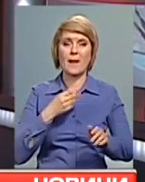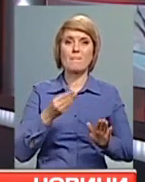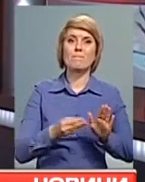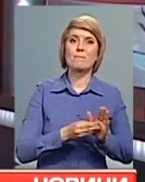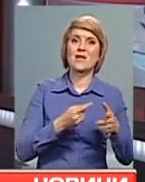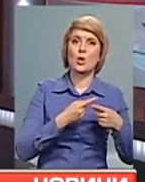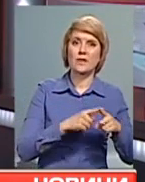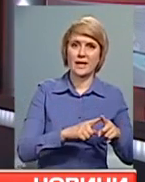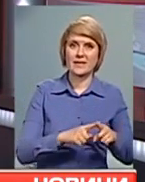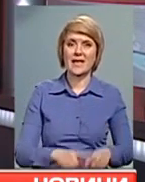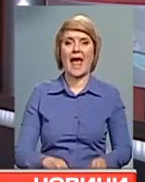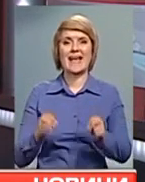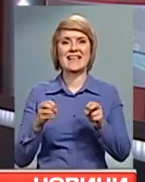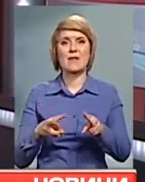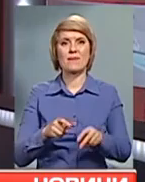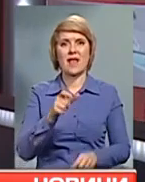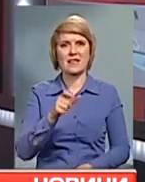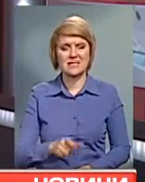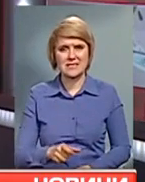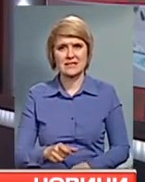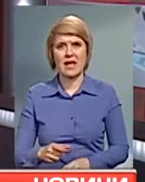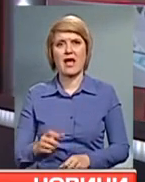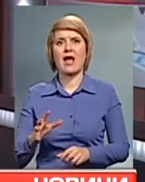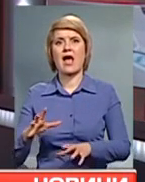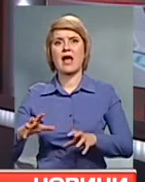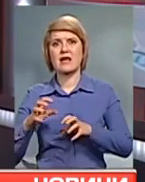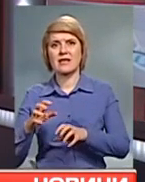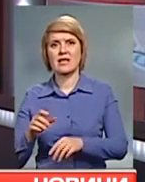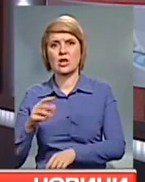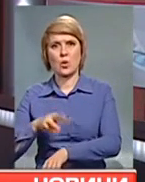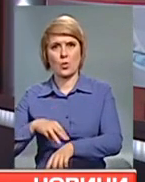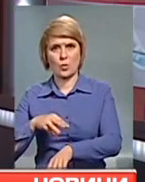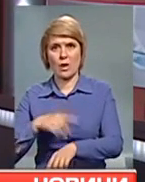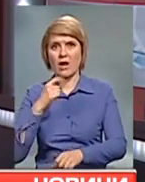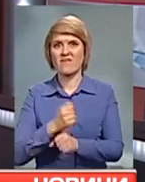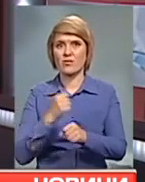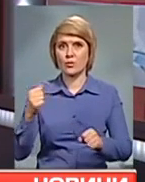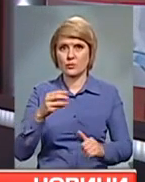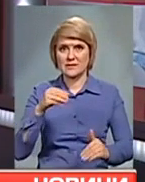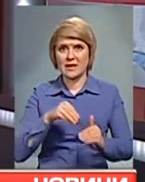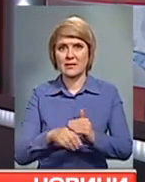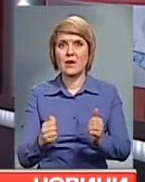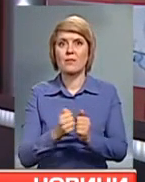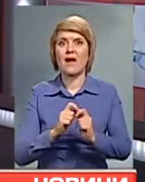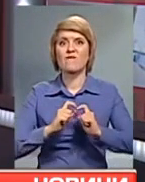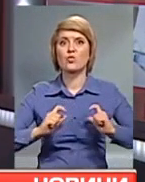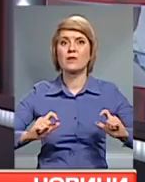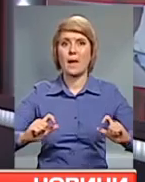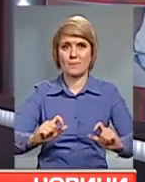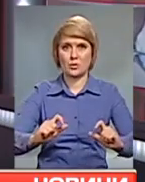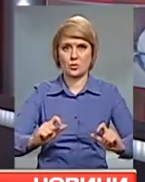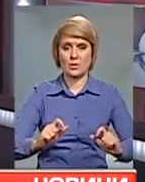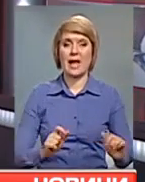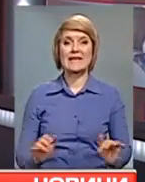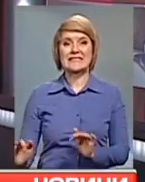кінологи. Правоохоронці розказали, що вибухівку заклали біля фундаменту адміністрації. Справу порушили за статтею «Злісне